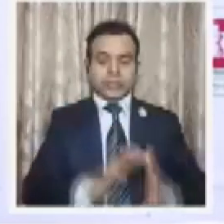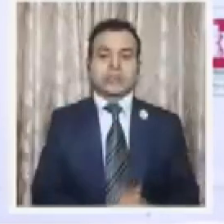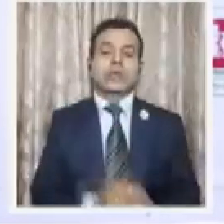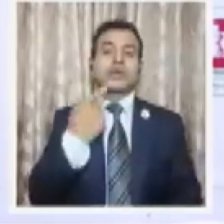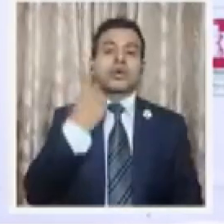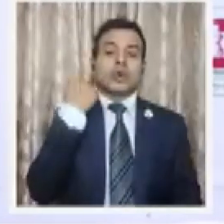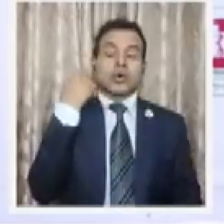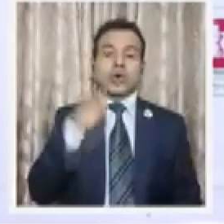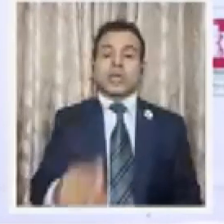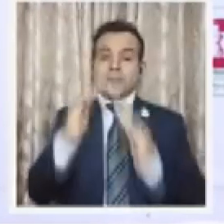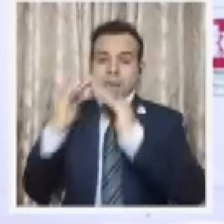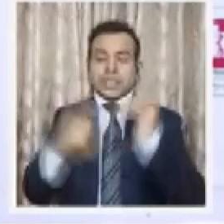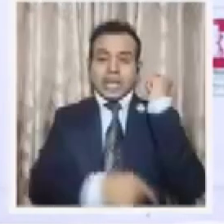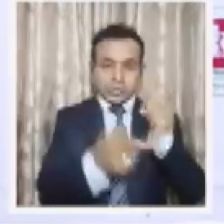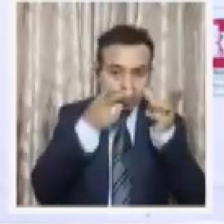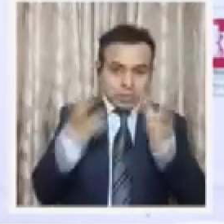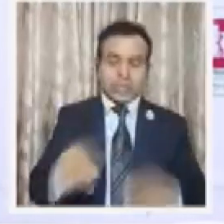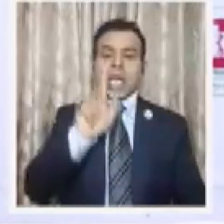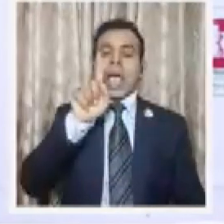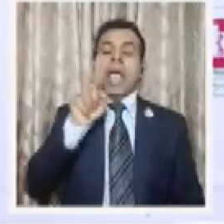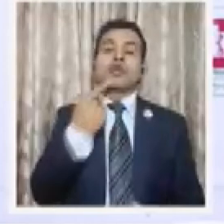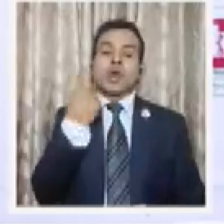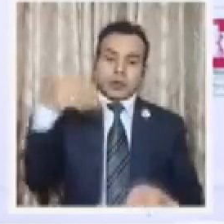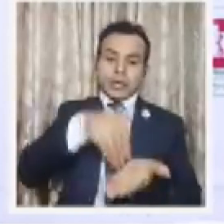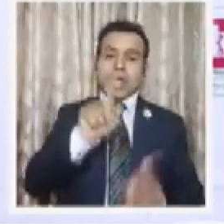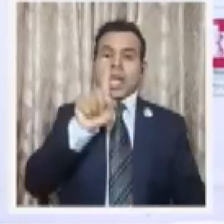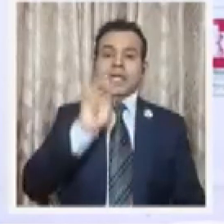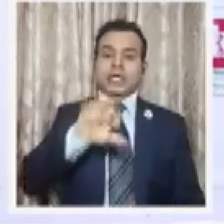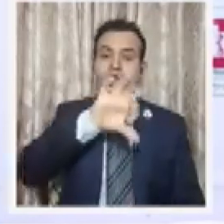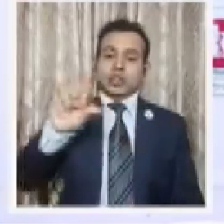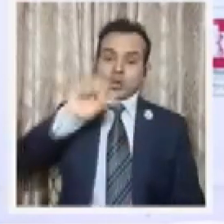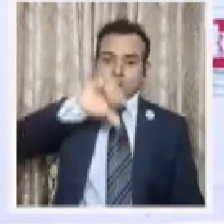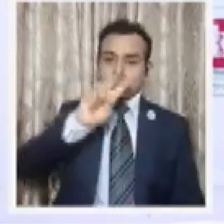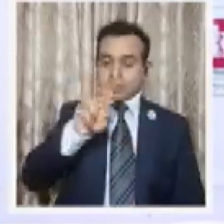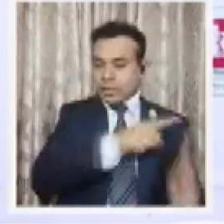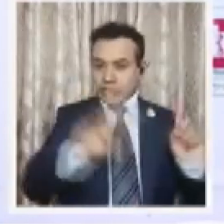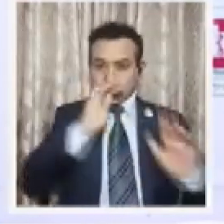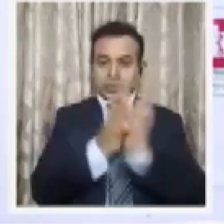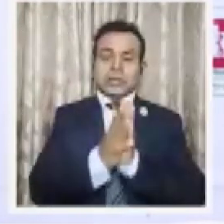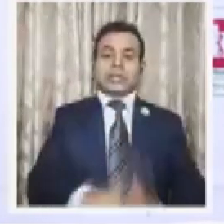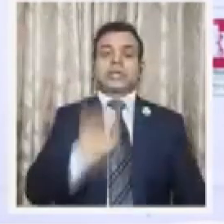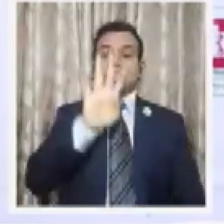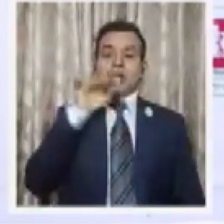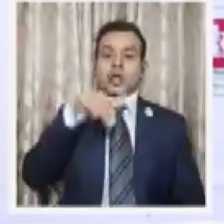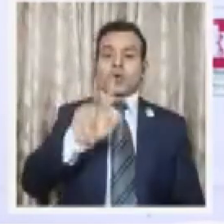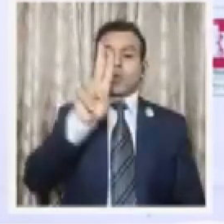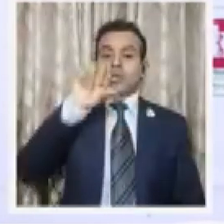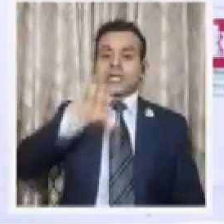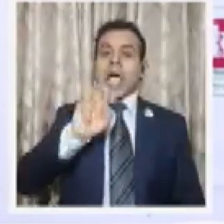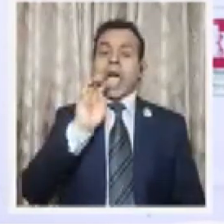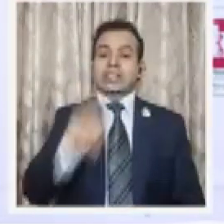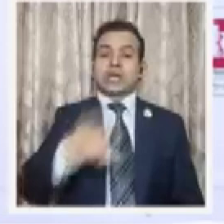18,988 জন। 24 ঘন্টায় কোয়ারেন্টাইনে যুক্ত হয়েছেন 1,992 জন, এ পর্যন্ত কোয়ারেন্টাইন